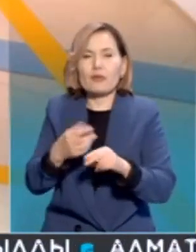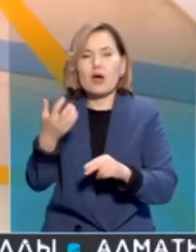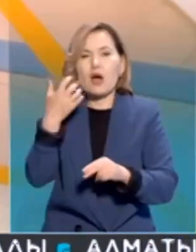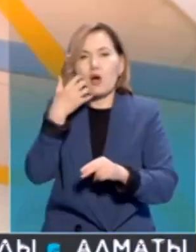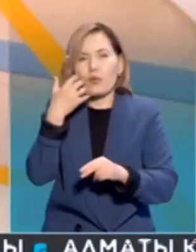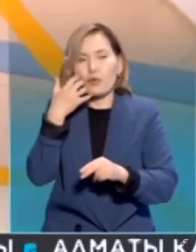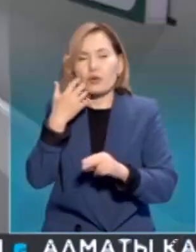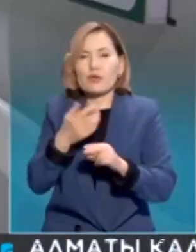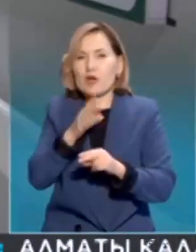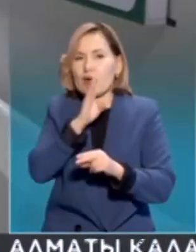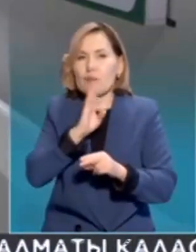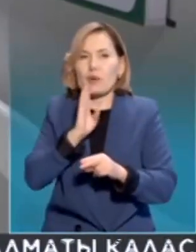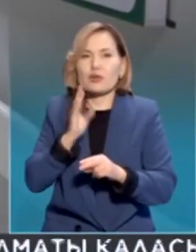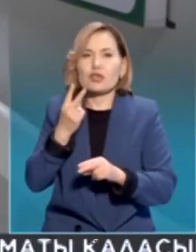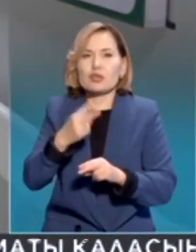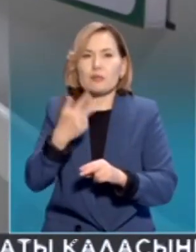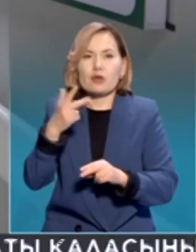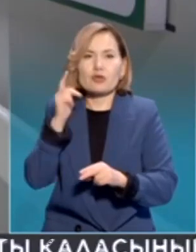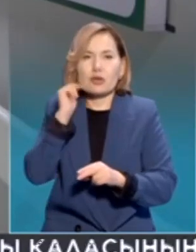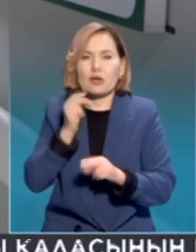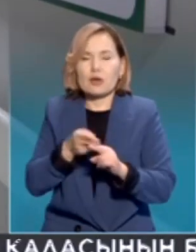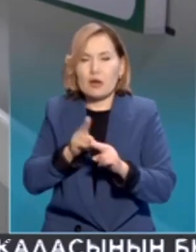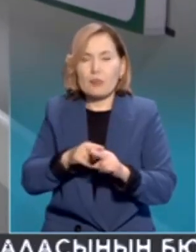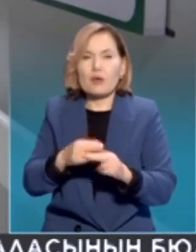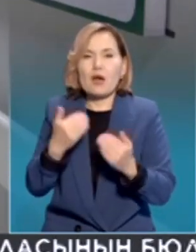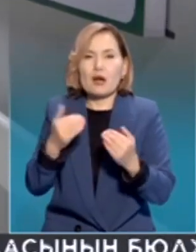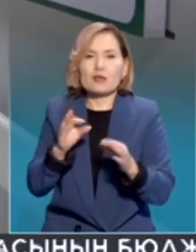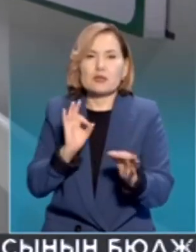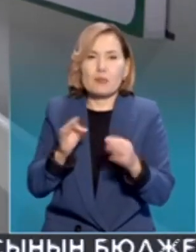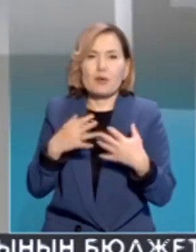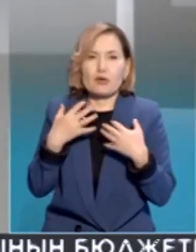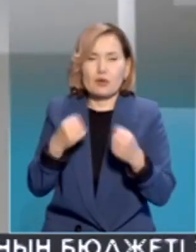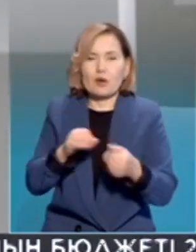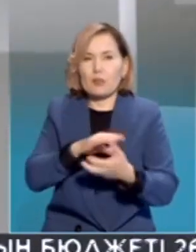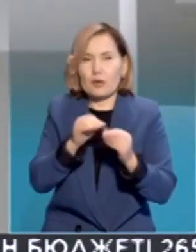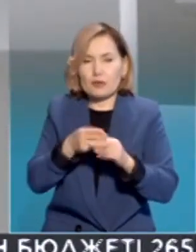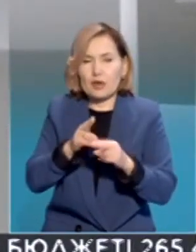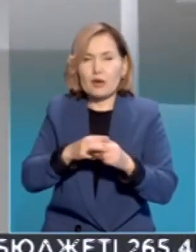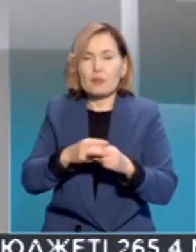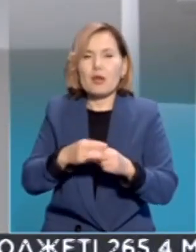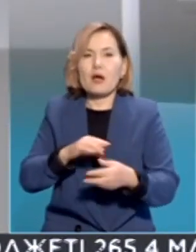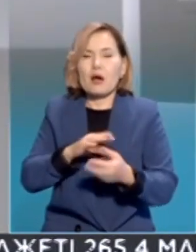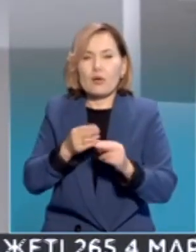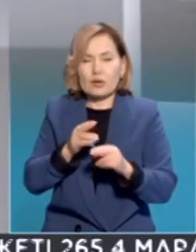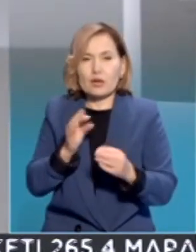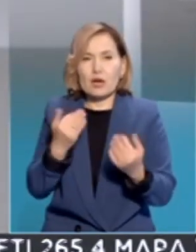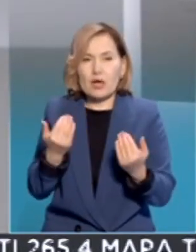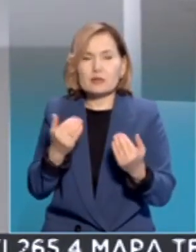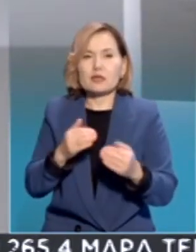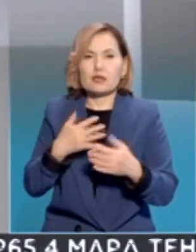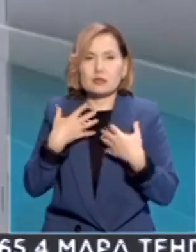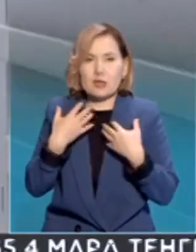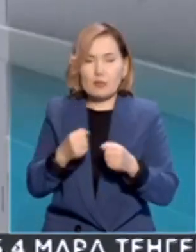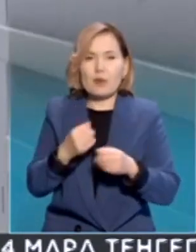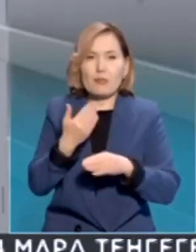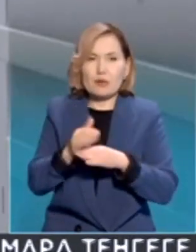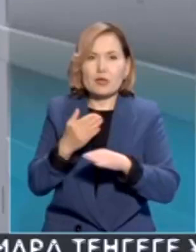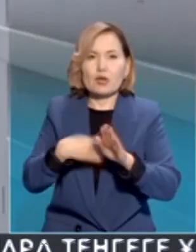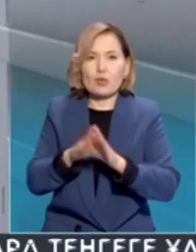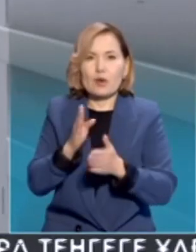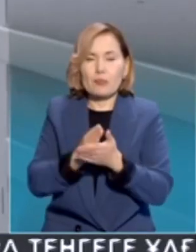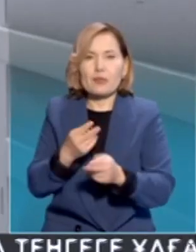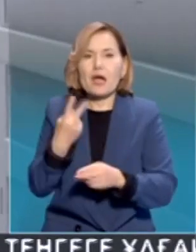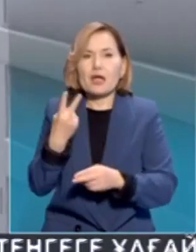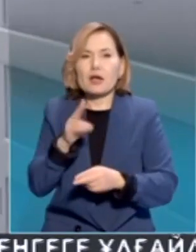омыртқасы сынған 23 жастағы әйел есін жиды. Ол жасанды тыныс алу аппаратынан ажыратылған, сондай-ақ травматология